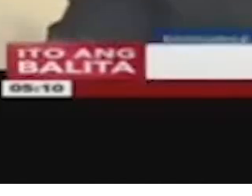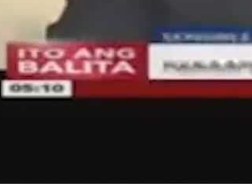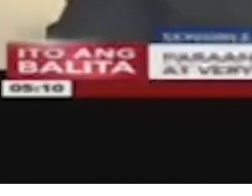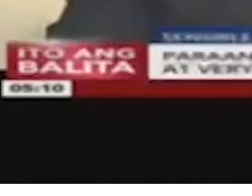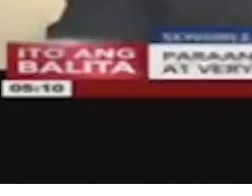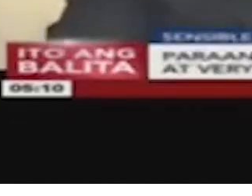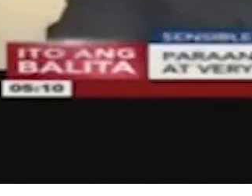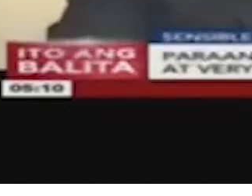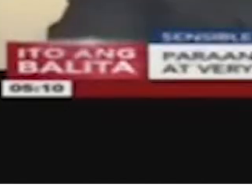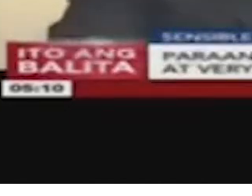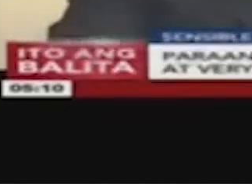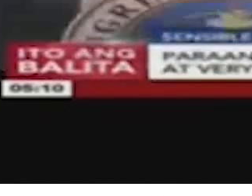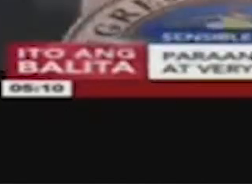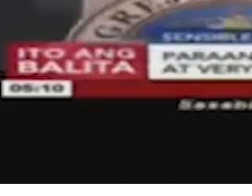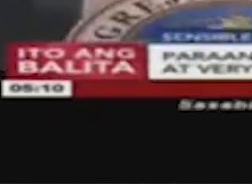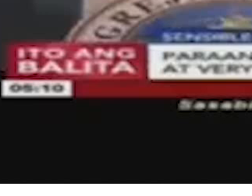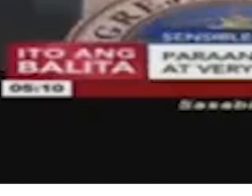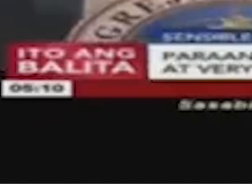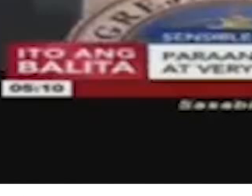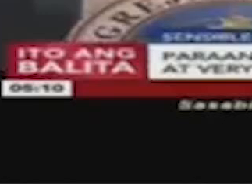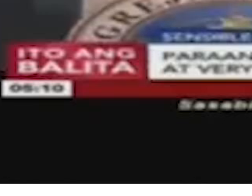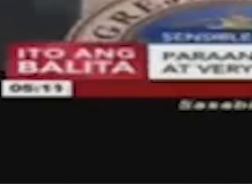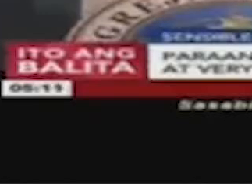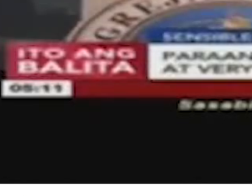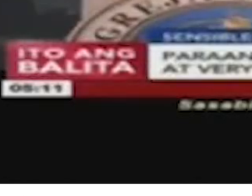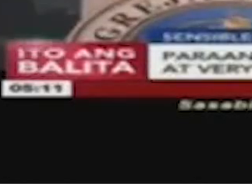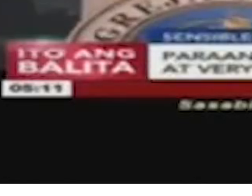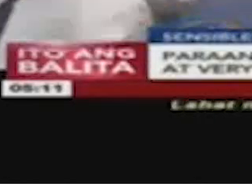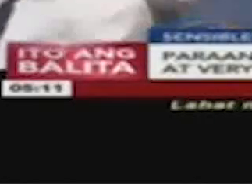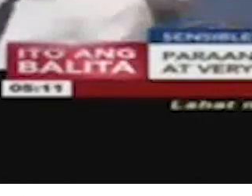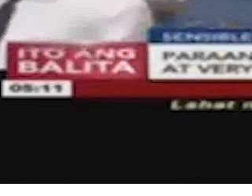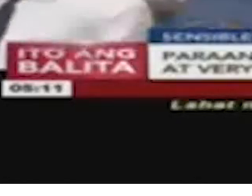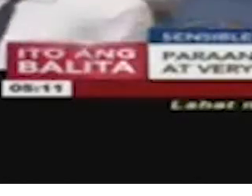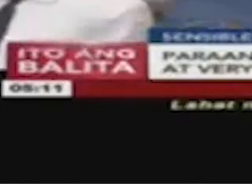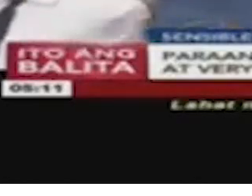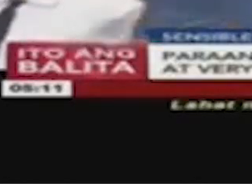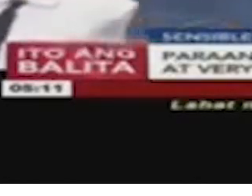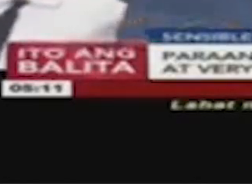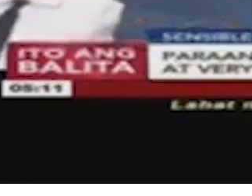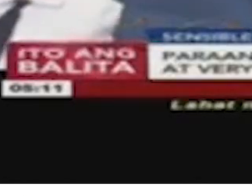nagpapanggap. Sasabihin niya yung kanyang saloobin, no? Lahat ng discipline,